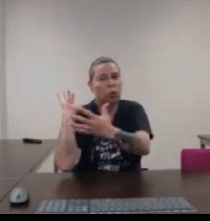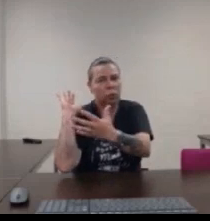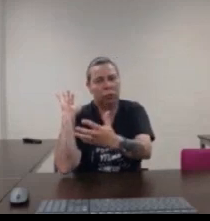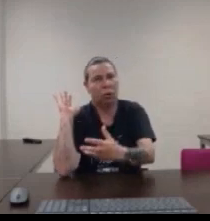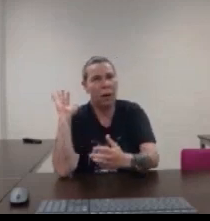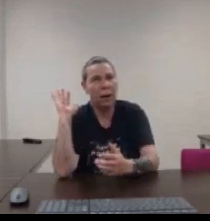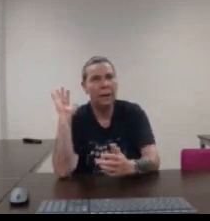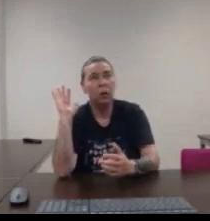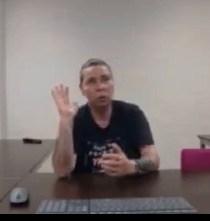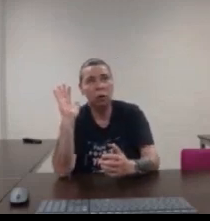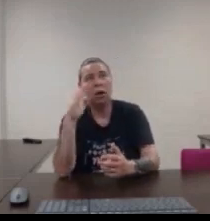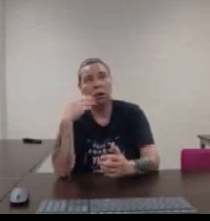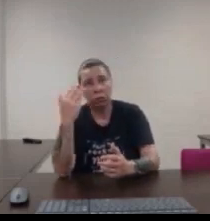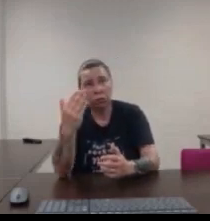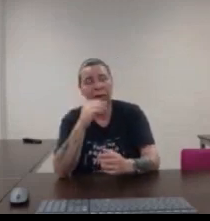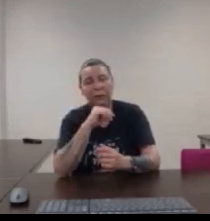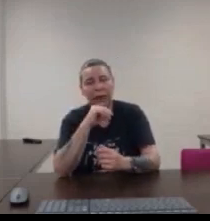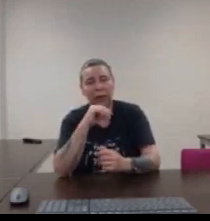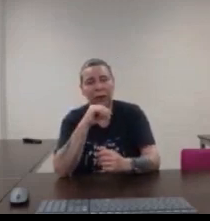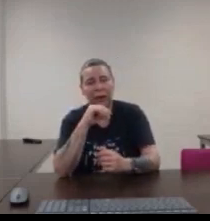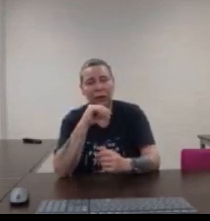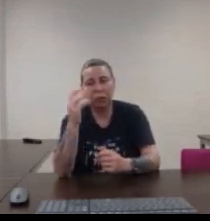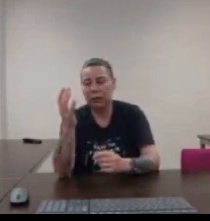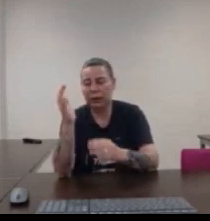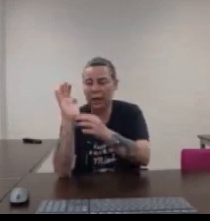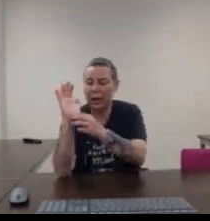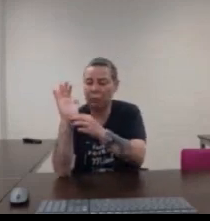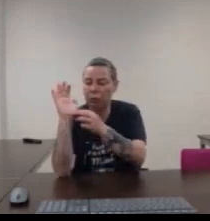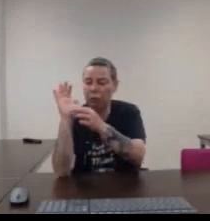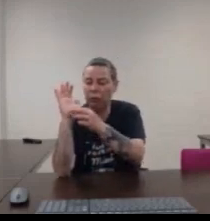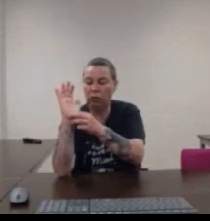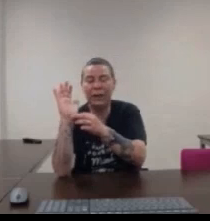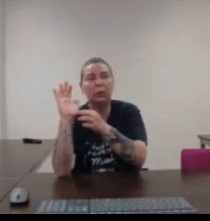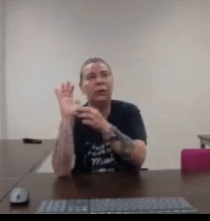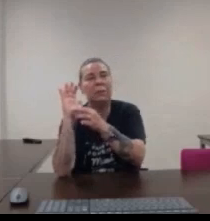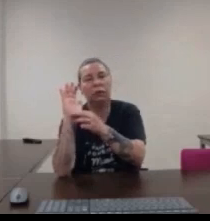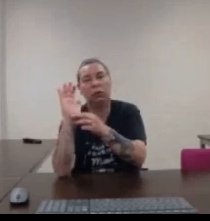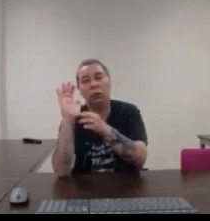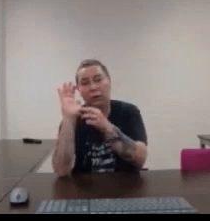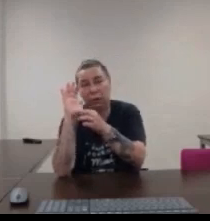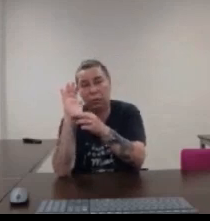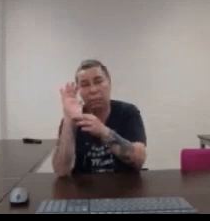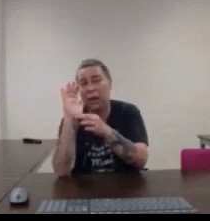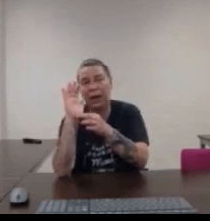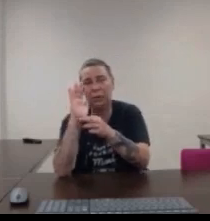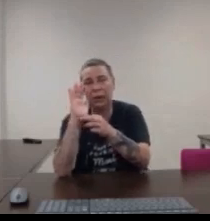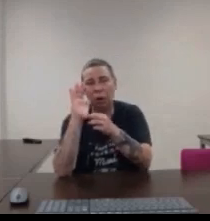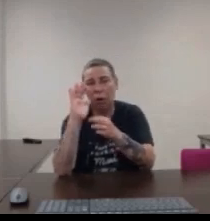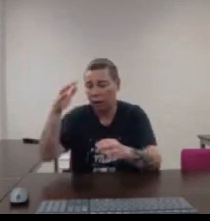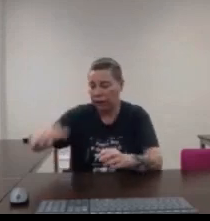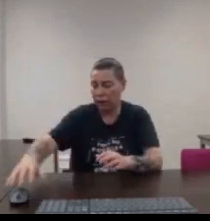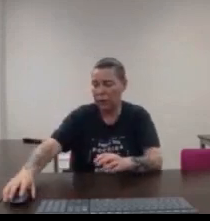peuvent être lourds de surcroît, ou le deuxième facteur d'apparition, c'est l'appui du talon de la main sur une surface dure, et